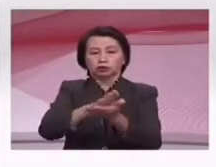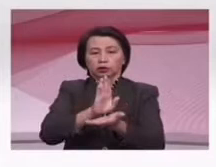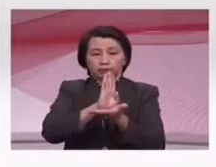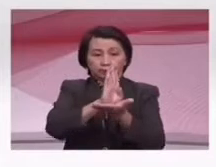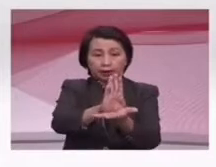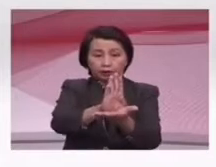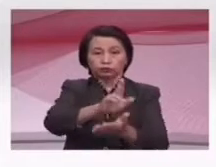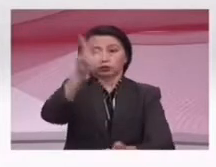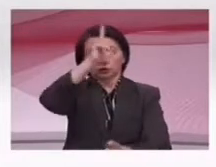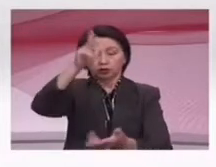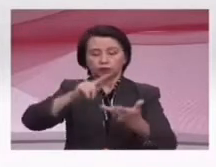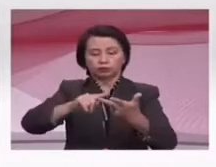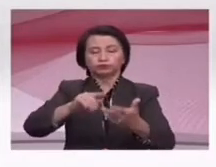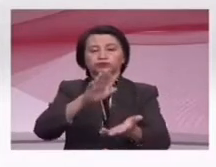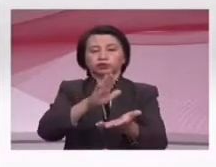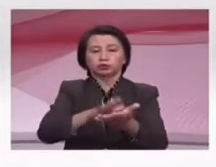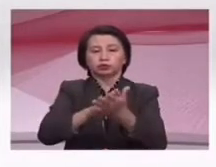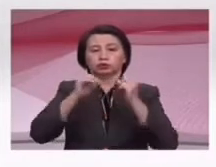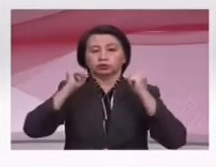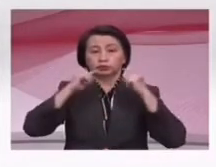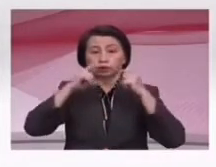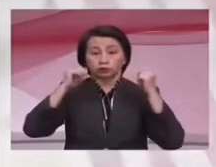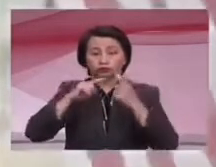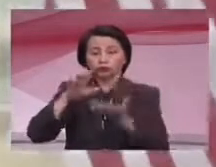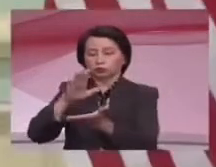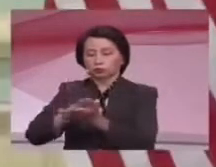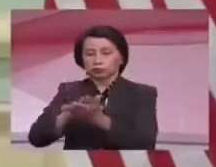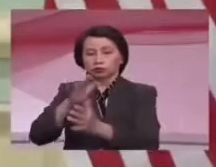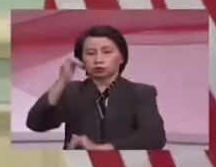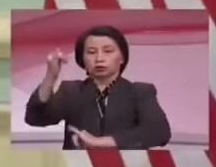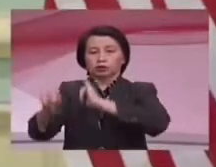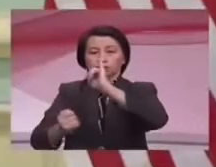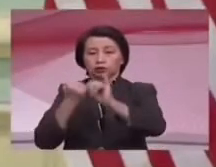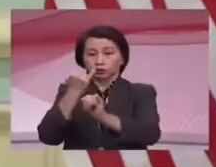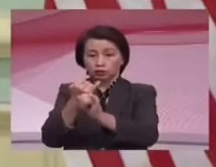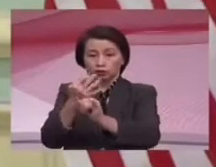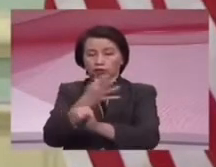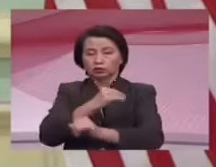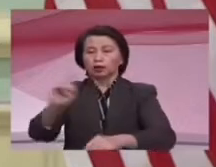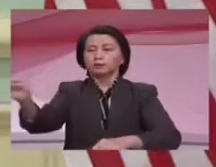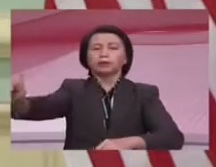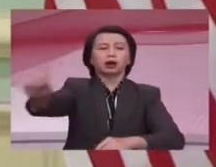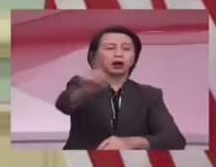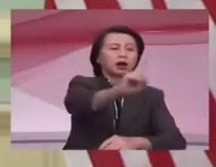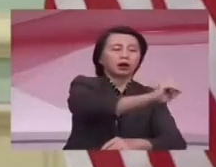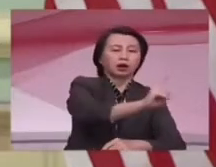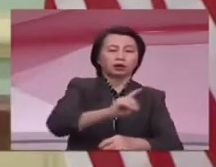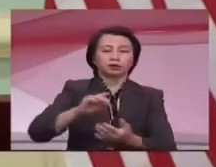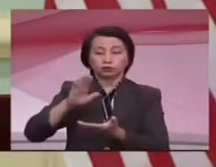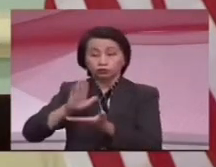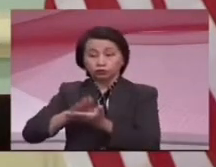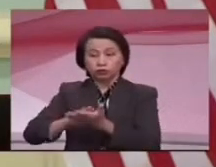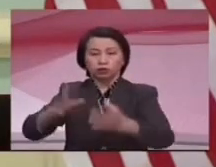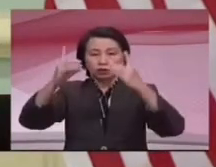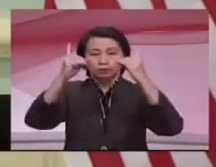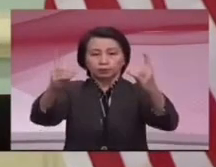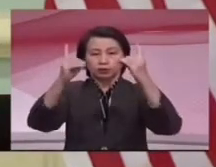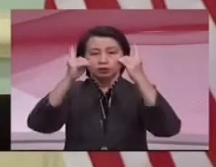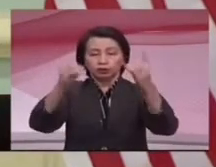bantuan kerajaan sekolah swasta sekolah antarbangsa dan mana-mana institusi